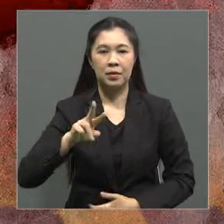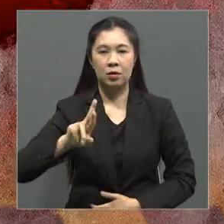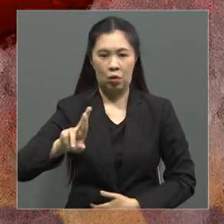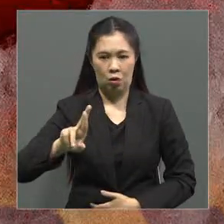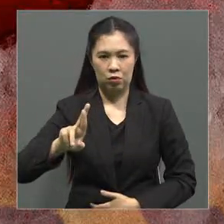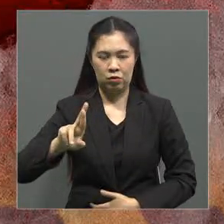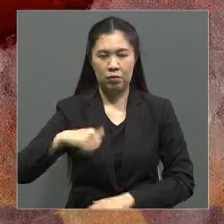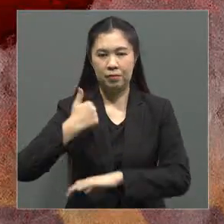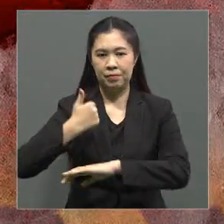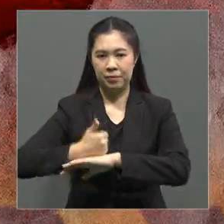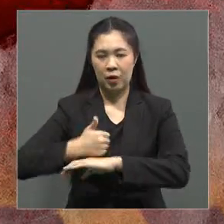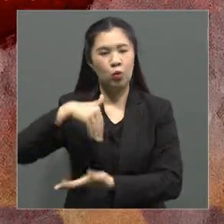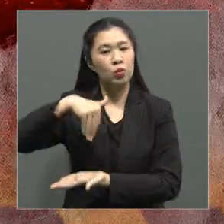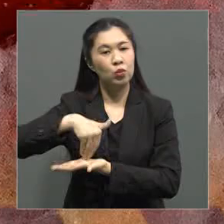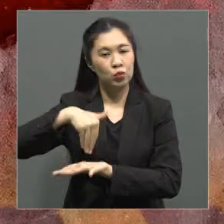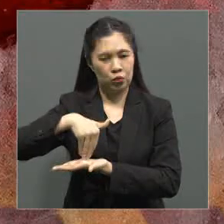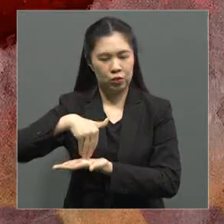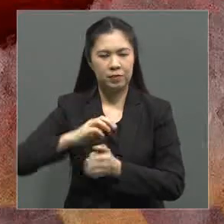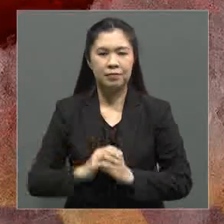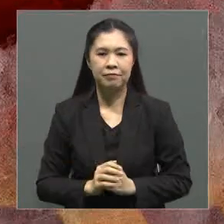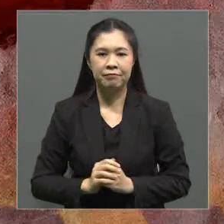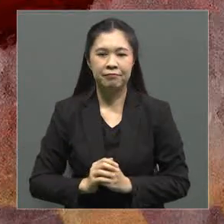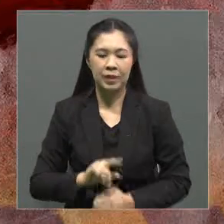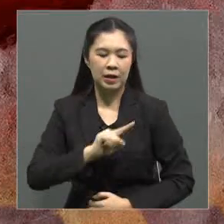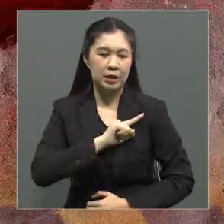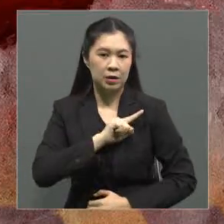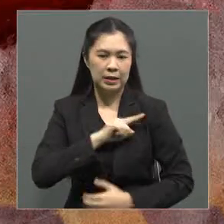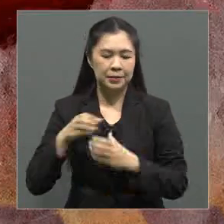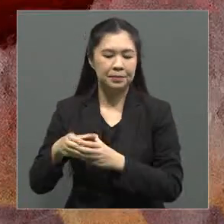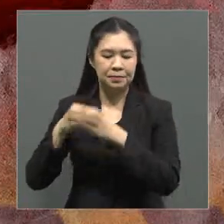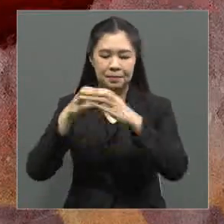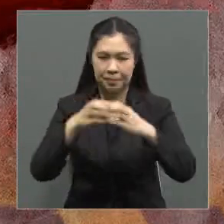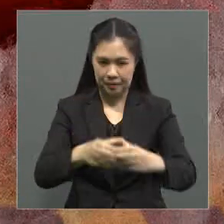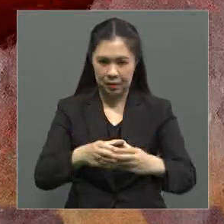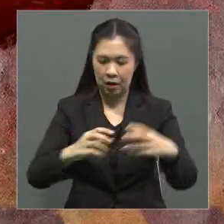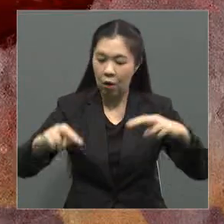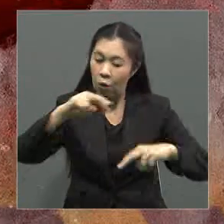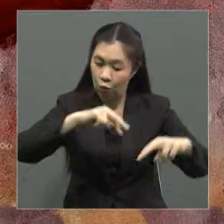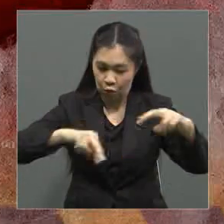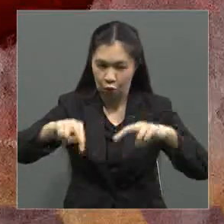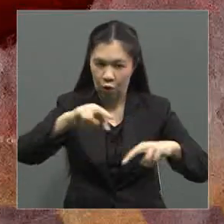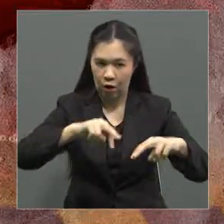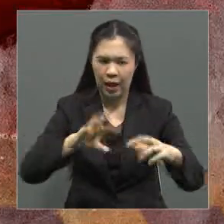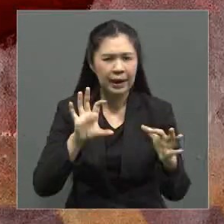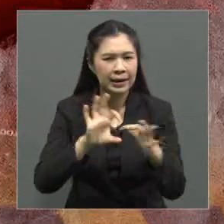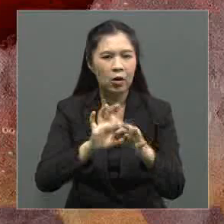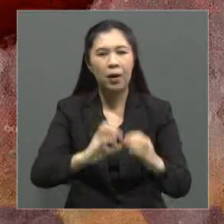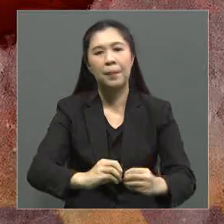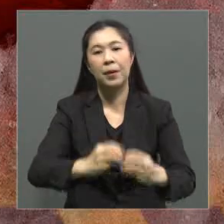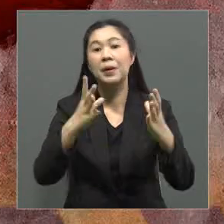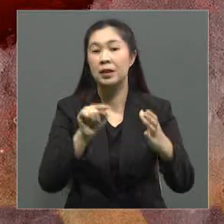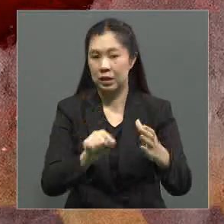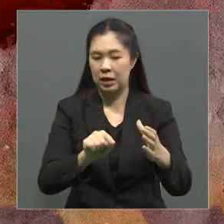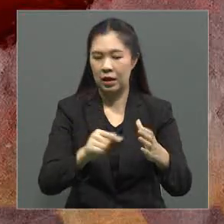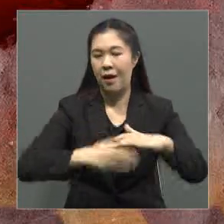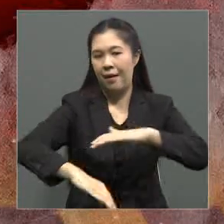พิสูจน์หลักฐาน 7ค่ะเปิดเผยภายหลังที่ส่งเจ้าหน้าที่พิสูจน์หลักฐานนะคะร่วมกับหน่วยเก็บกู้แล้วก็ตรวจพิสูจวัตถุระเบิดเพื่อรวบรวมพยาหลัก